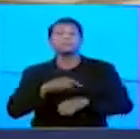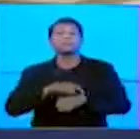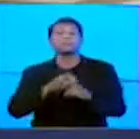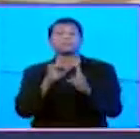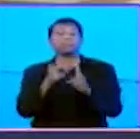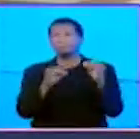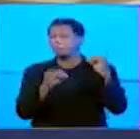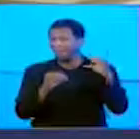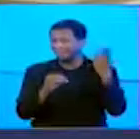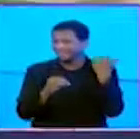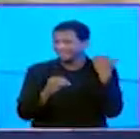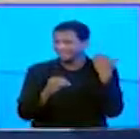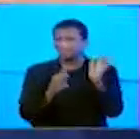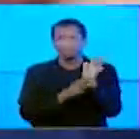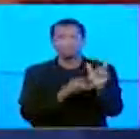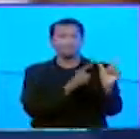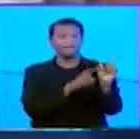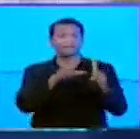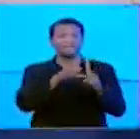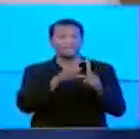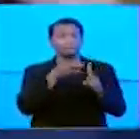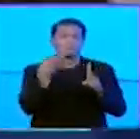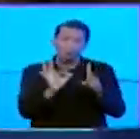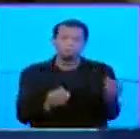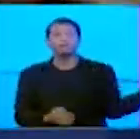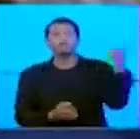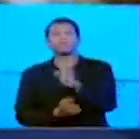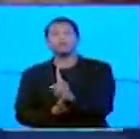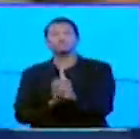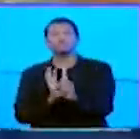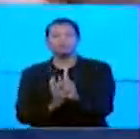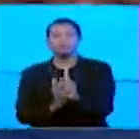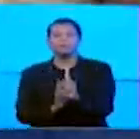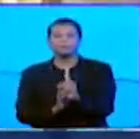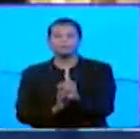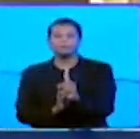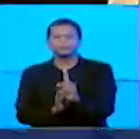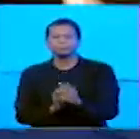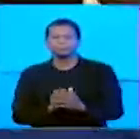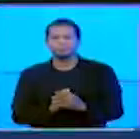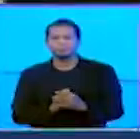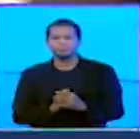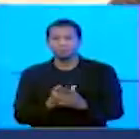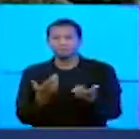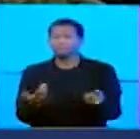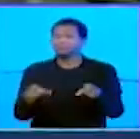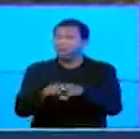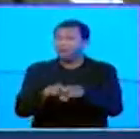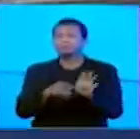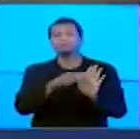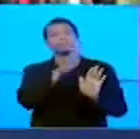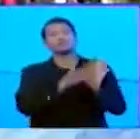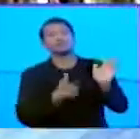kefir barat mwd baru saja hadir dan memenuhi panggilannya sesuai juga dengan undangan yang diberikan oleh Polda Metro Jaya kepada kedua tersangka